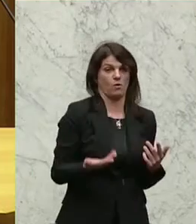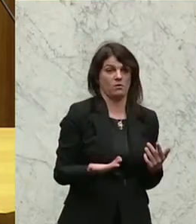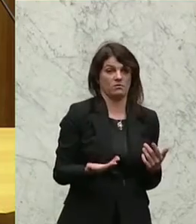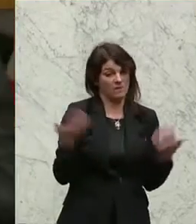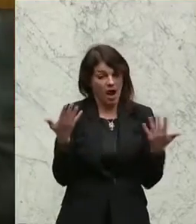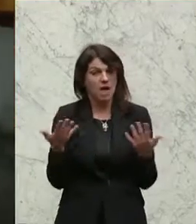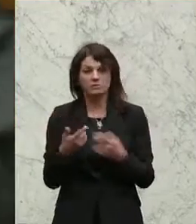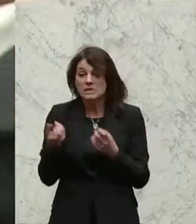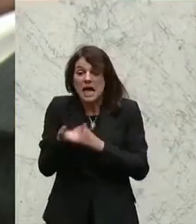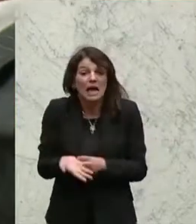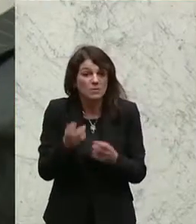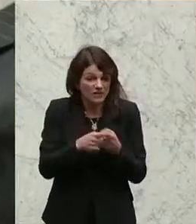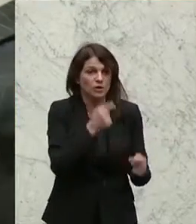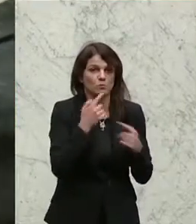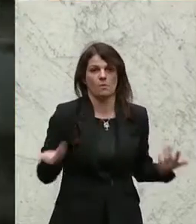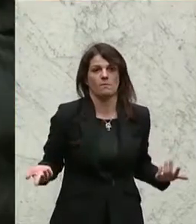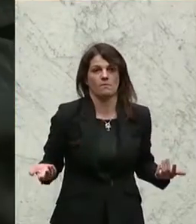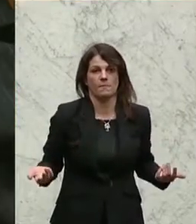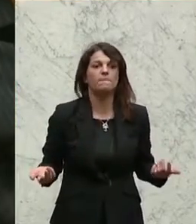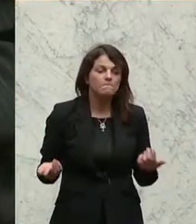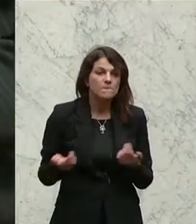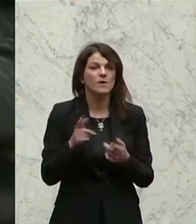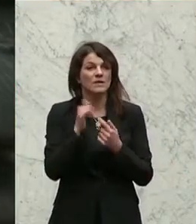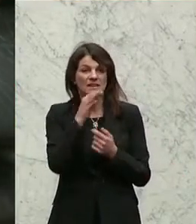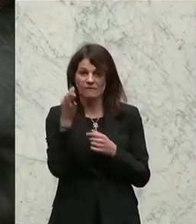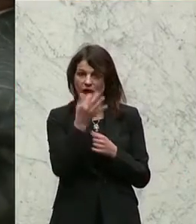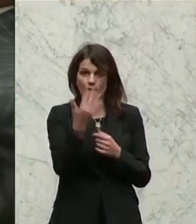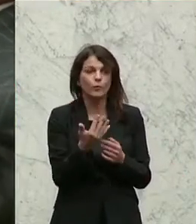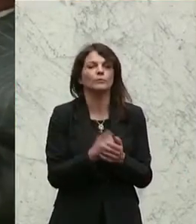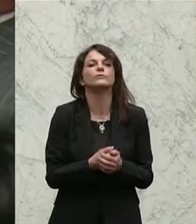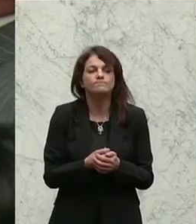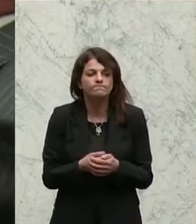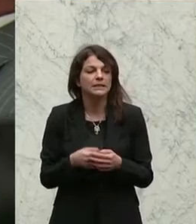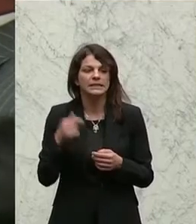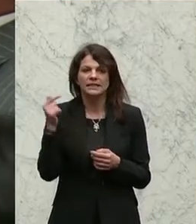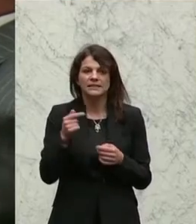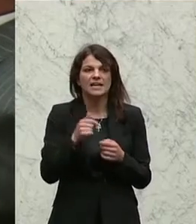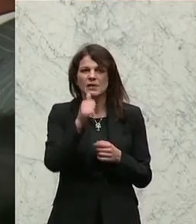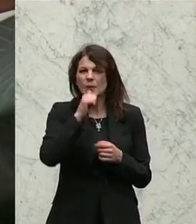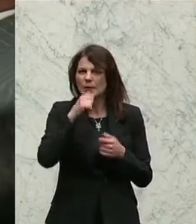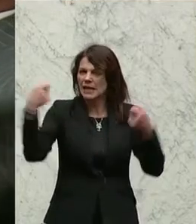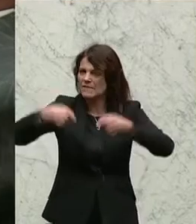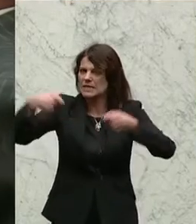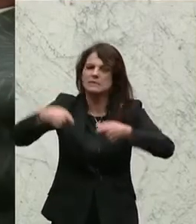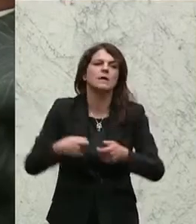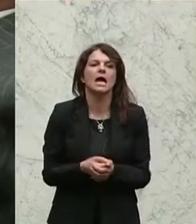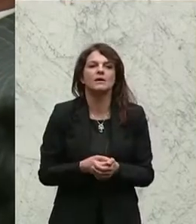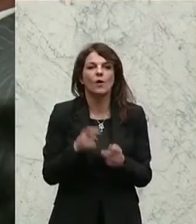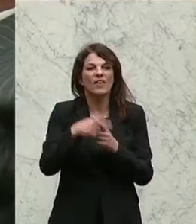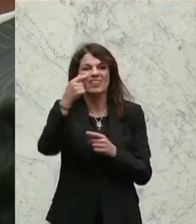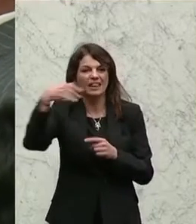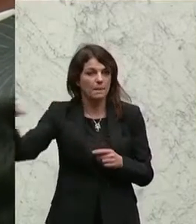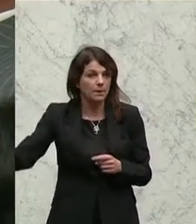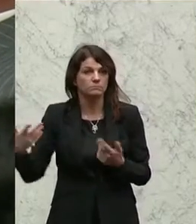gesprochen und was ist dabei herausgekommen. Und zur Frage 5, diesen Green Investment und